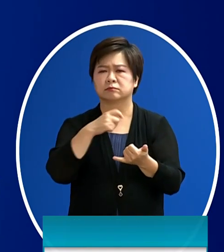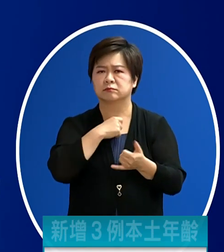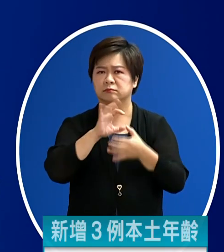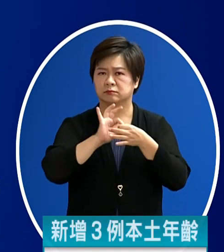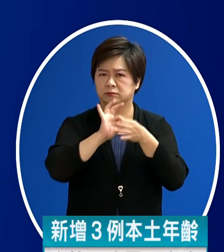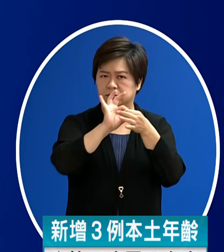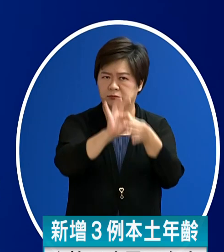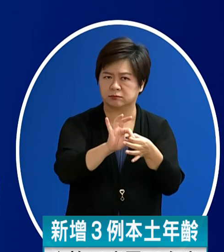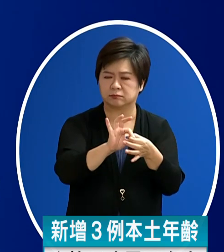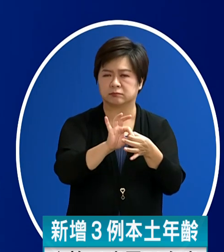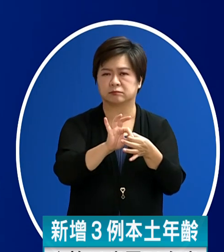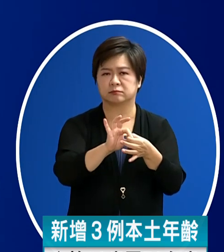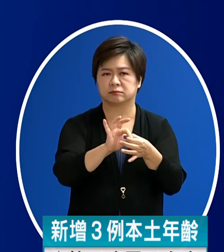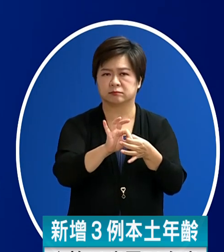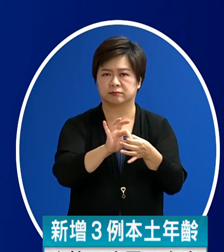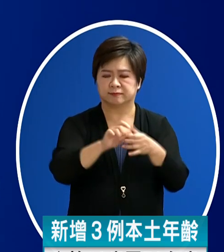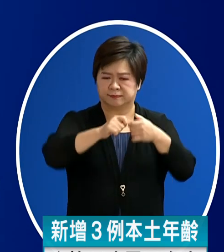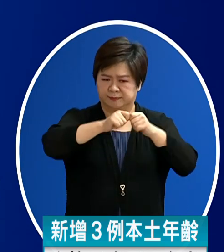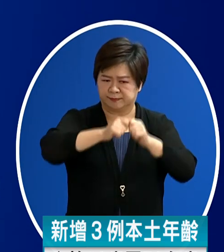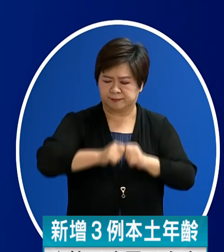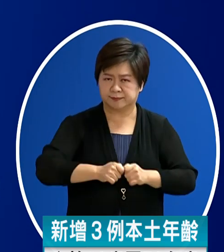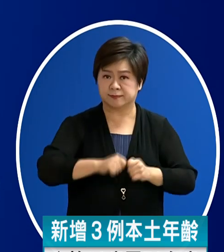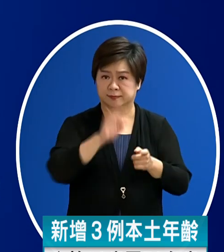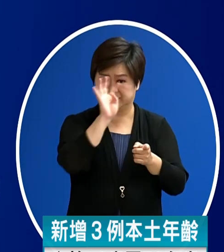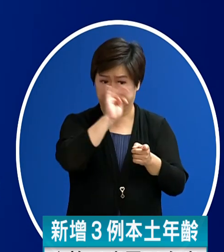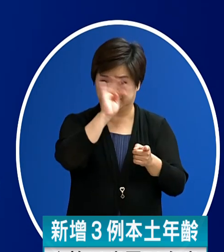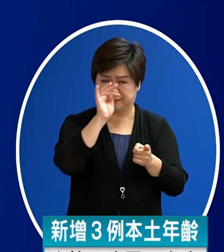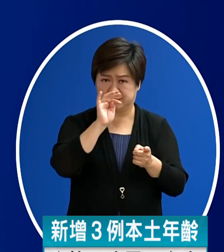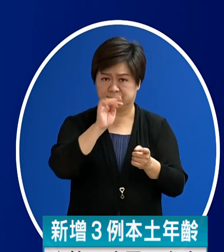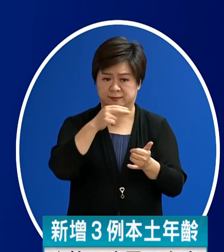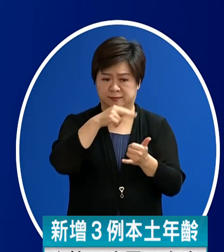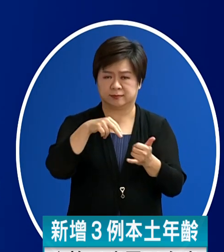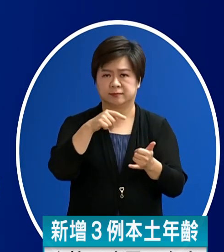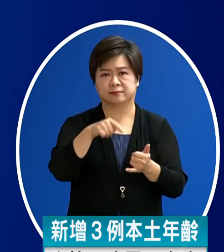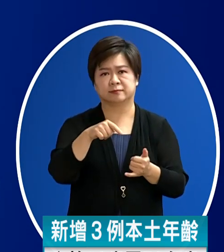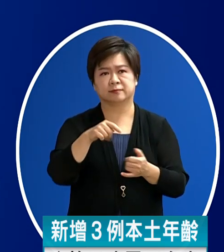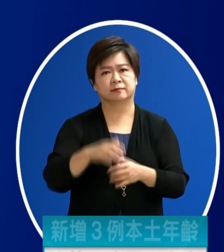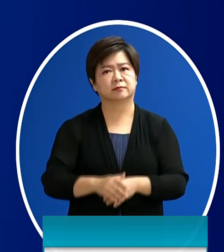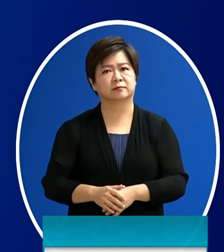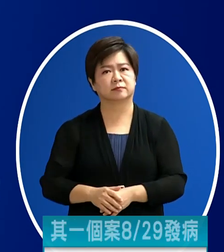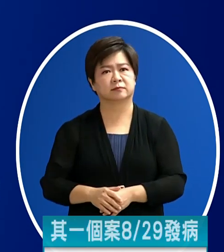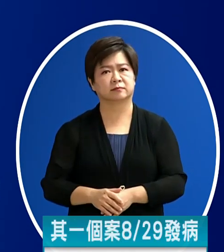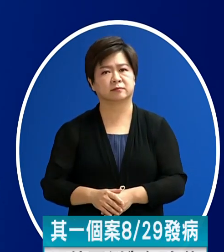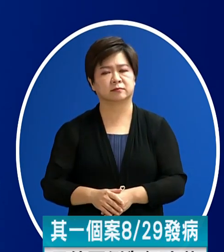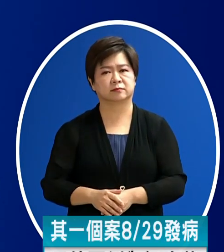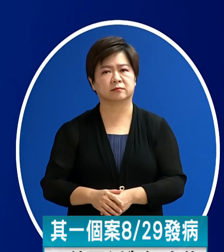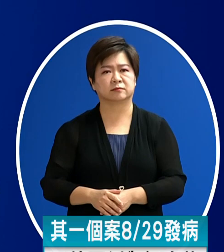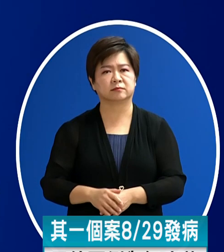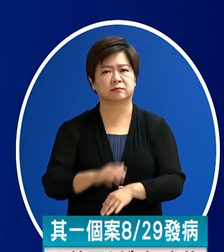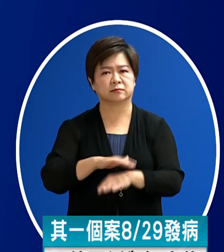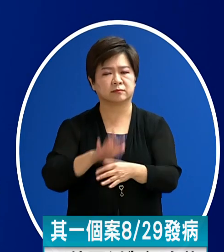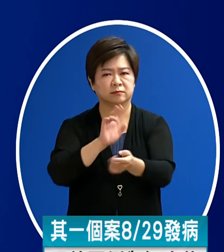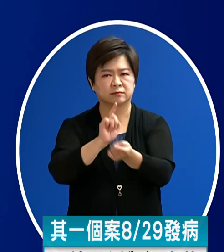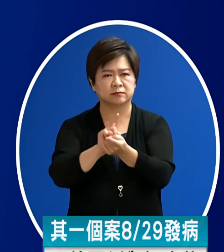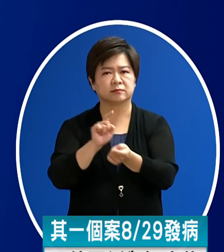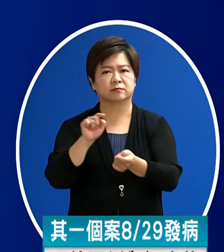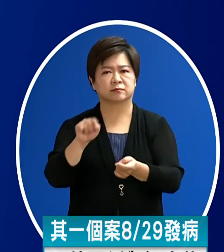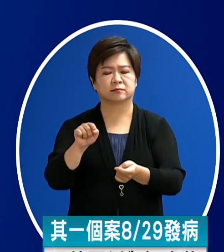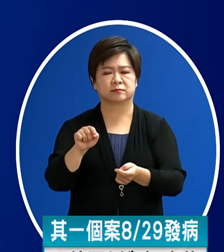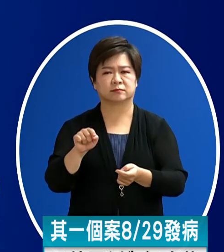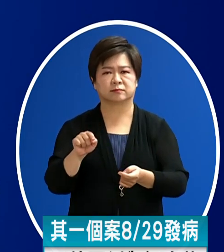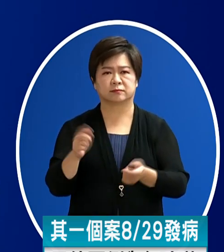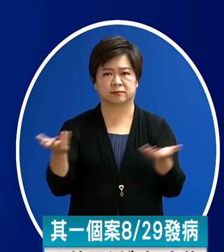个做这个调查的部分，那法医研究所前几天应该是有发过新闻，然后会针对这边